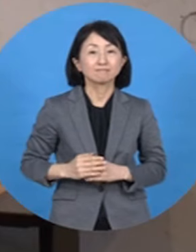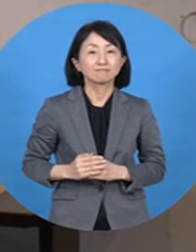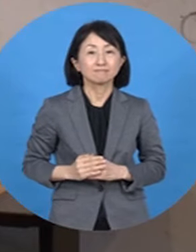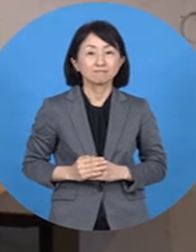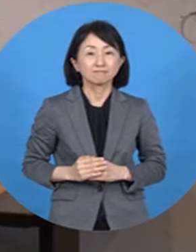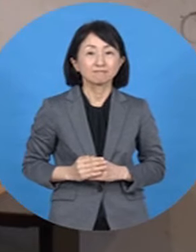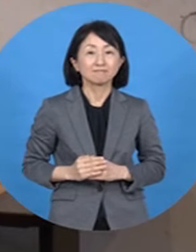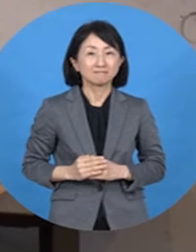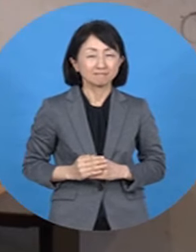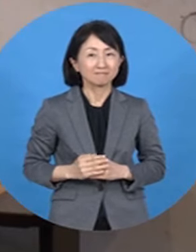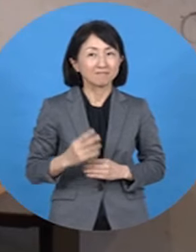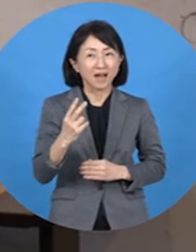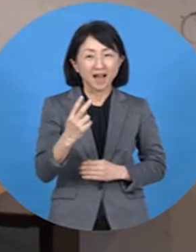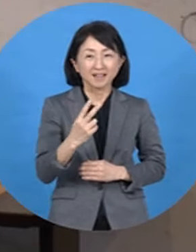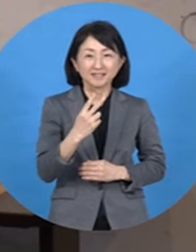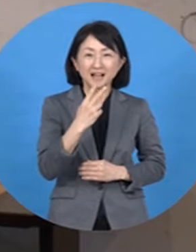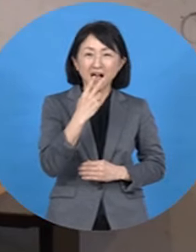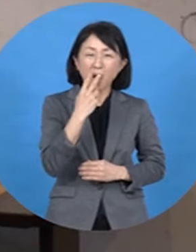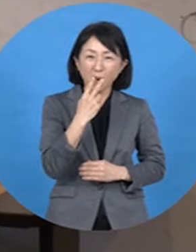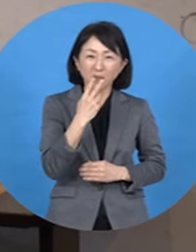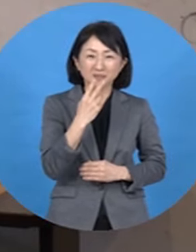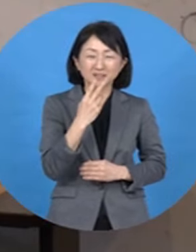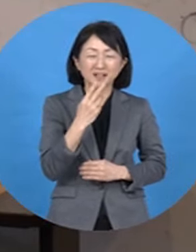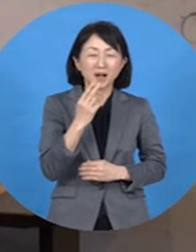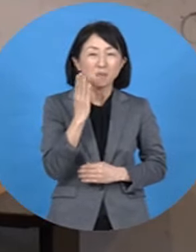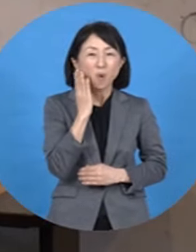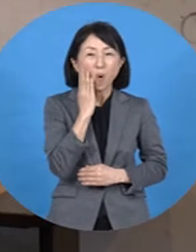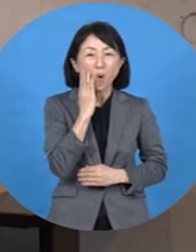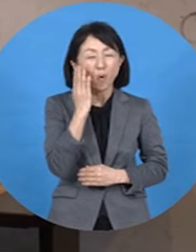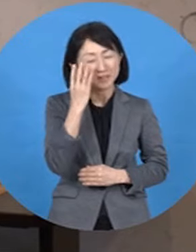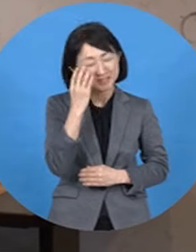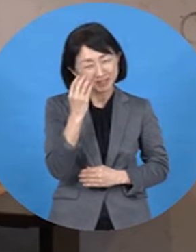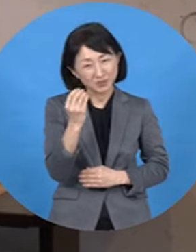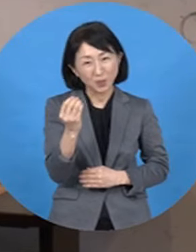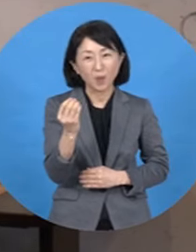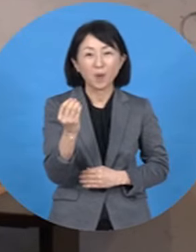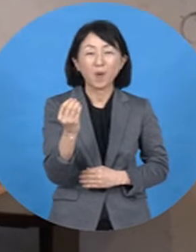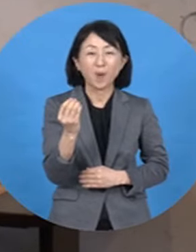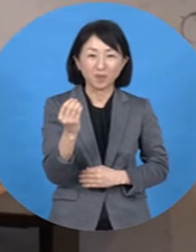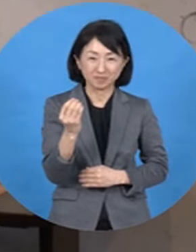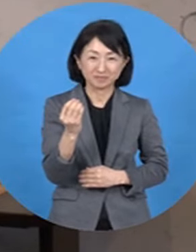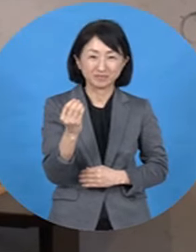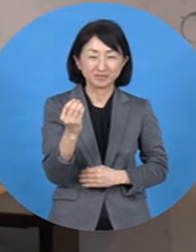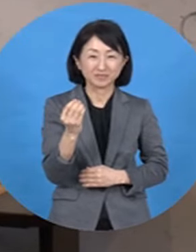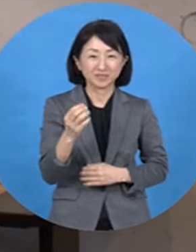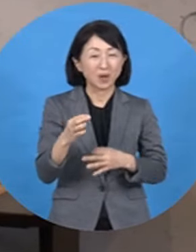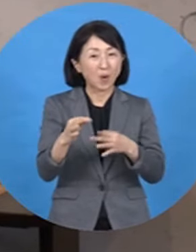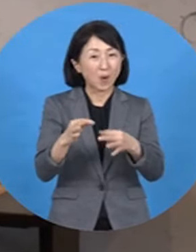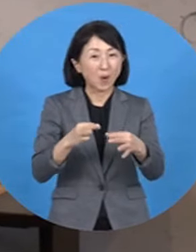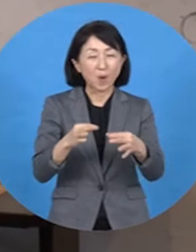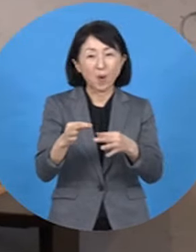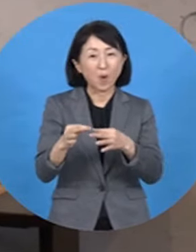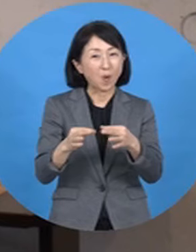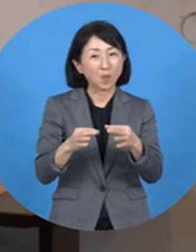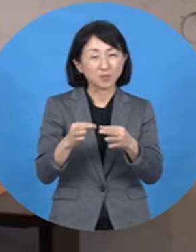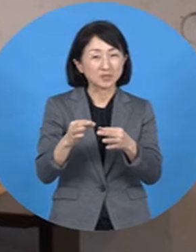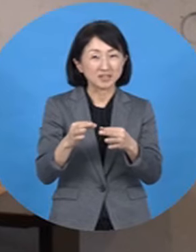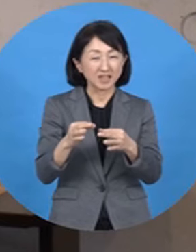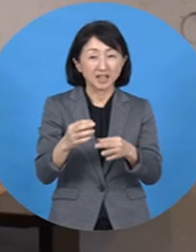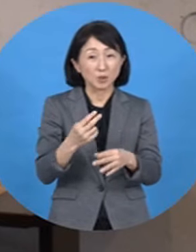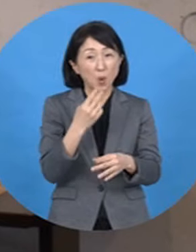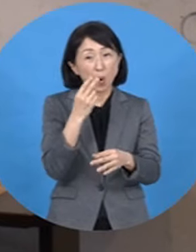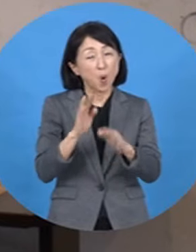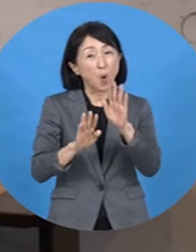すごく美味しそうな香りがしますし、この店内があの木のぬくもりがあって、すご